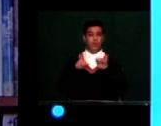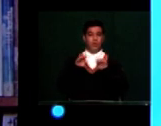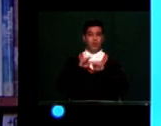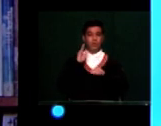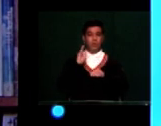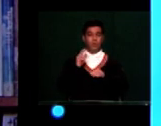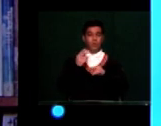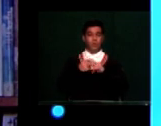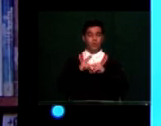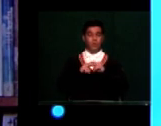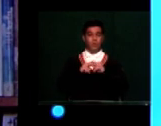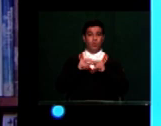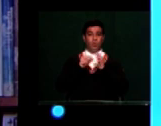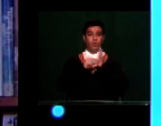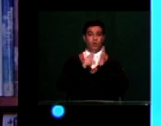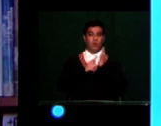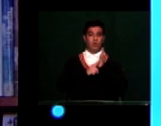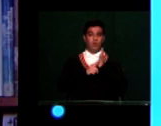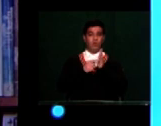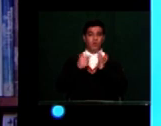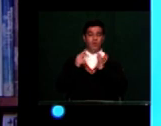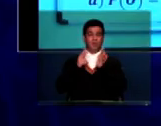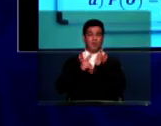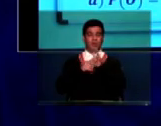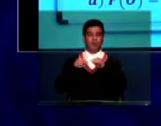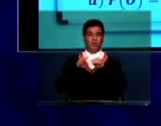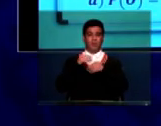u 17 dan 8 ga teng deganidir.